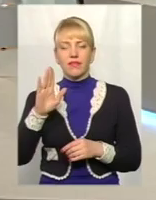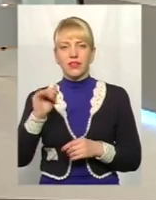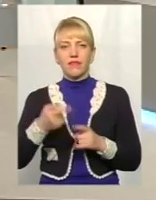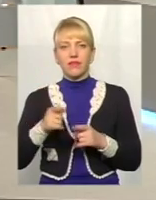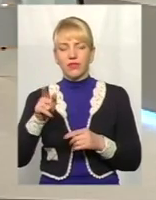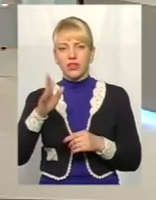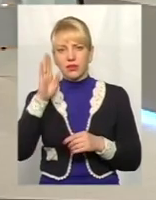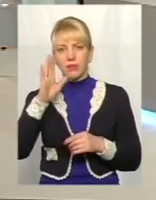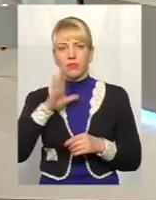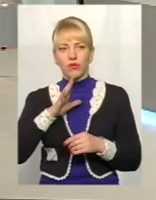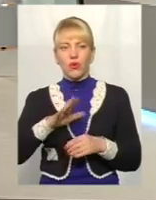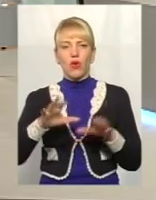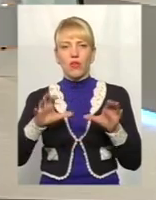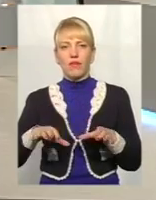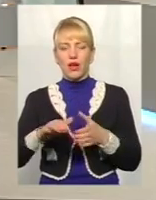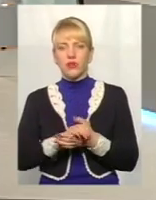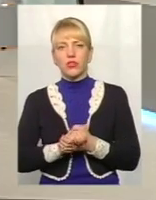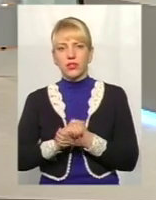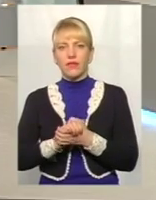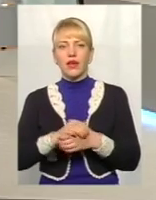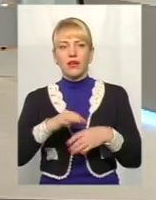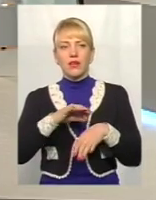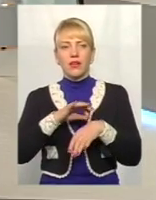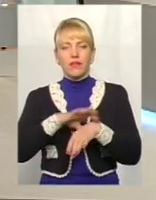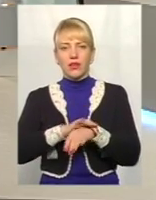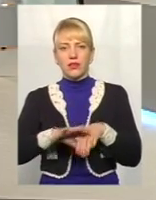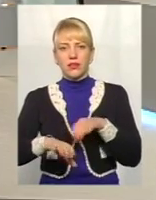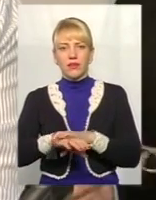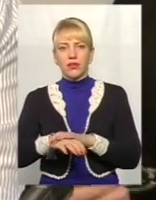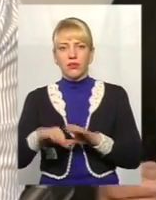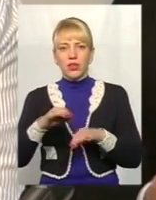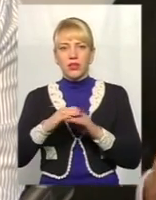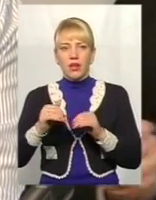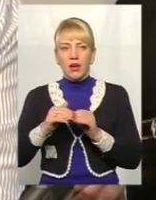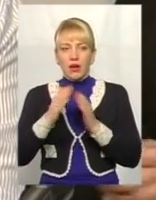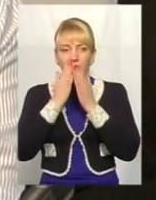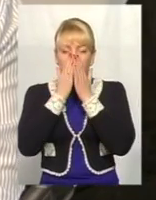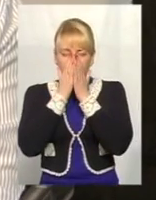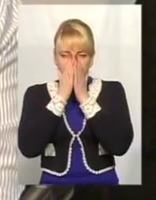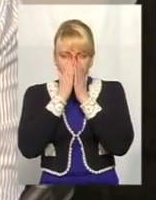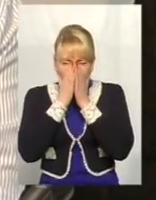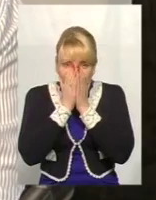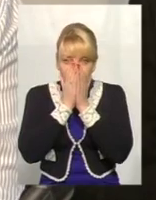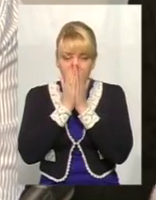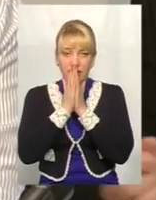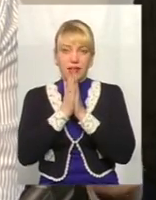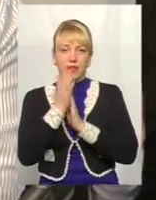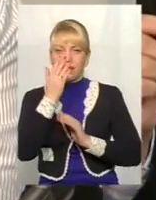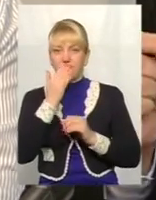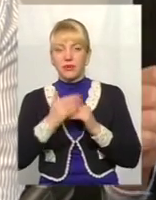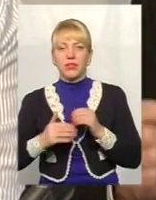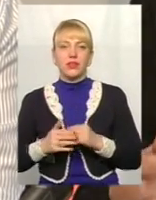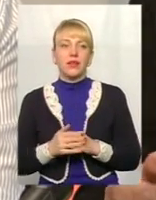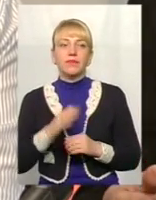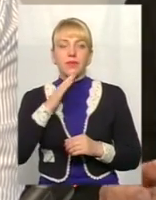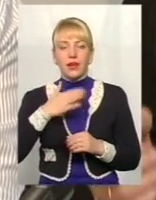голова асоціації в'язнів концтаборів, гетто, на превеликий жаль, він ще пішов за межу, помер, але